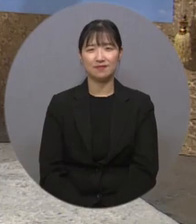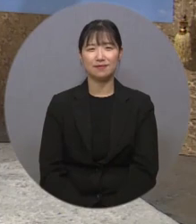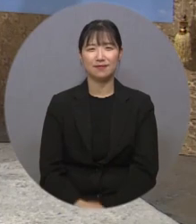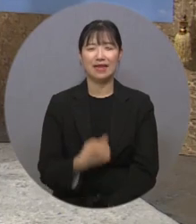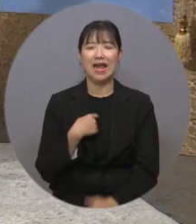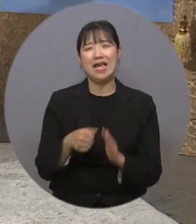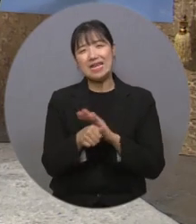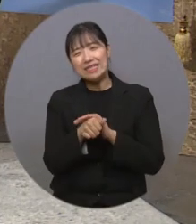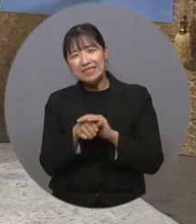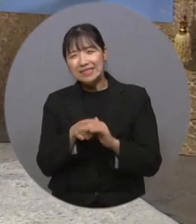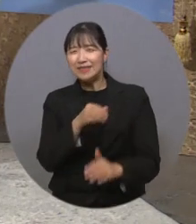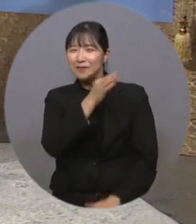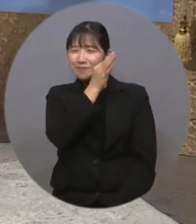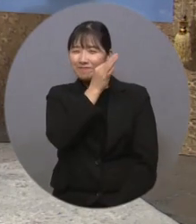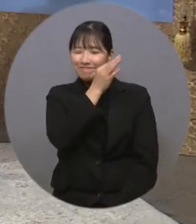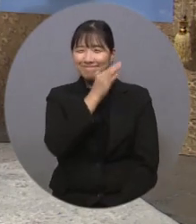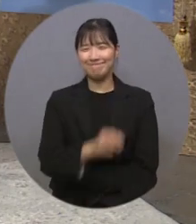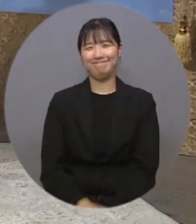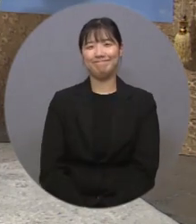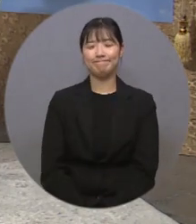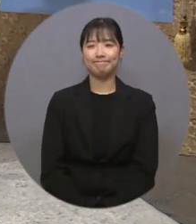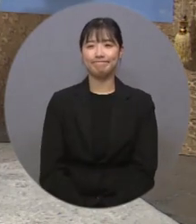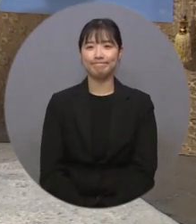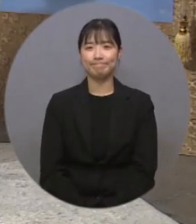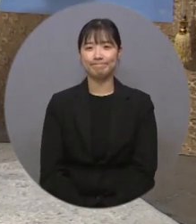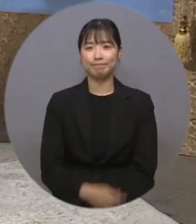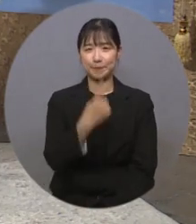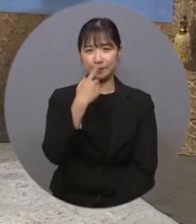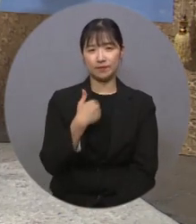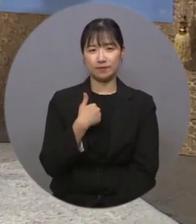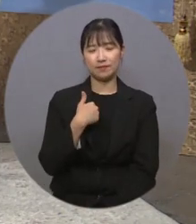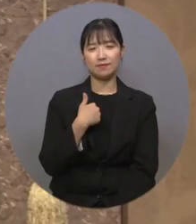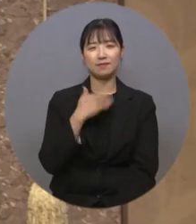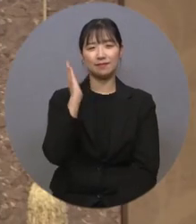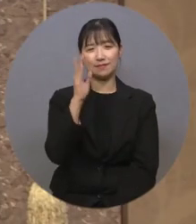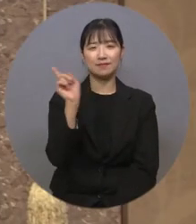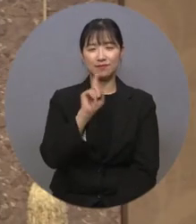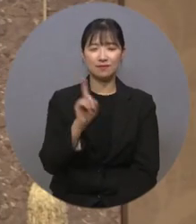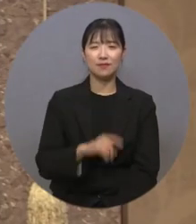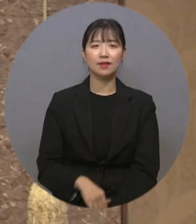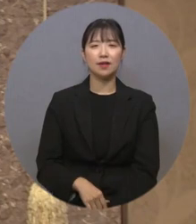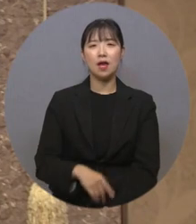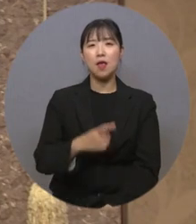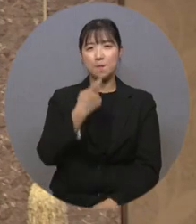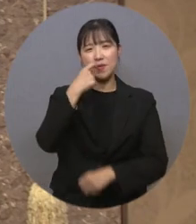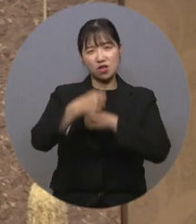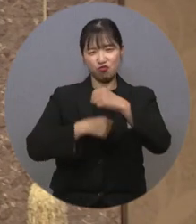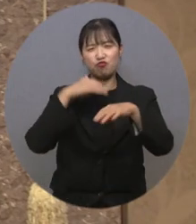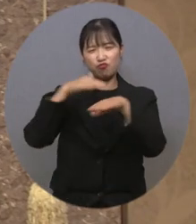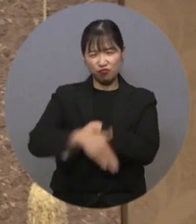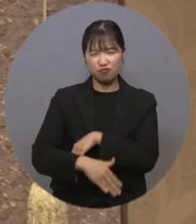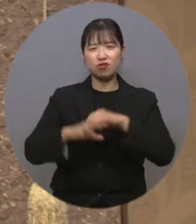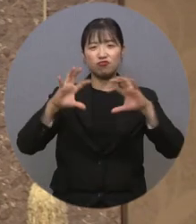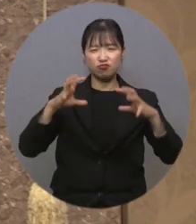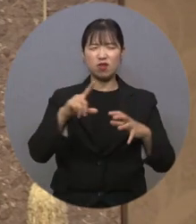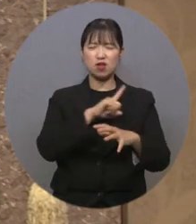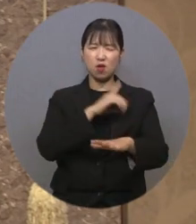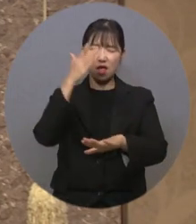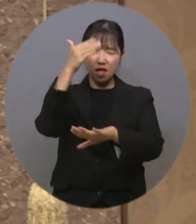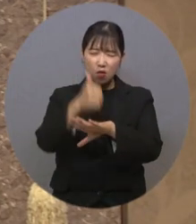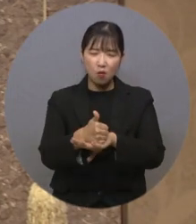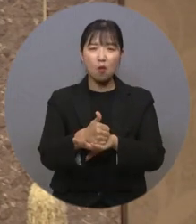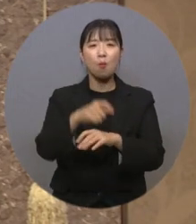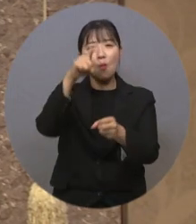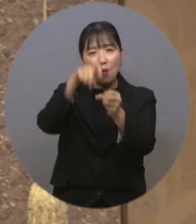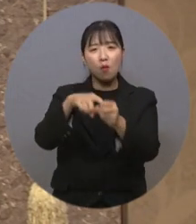좀 쑥스럽고요. 네. 저는 이제 이런 말을 많이 해요. 민주주의 국가의 최종